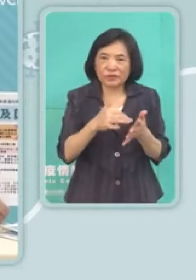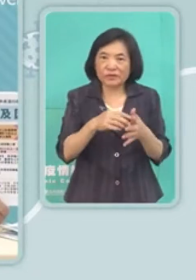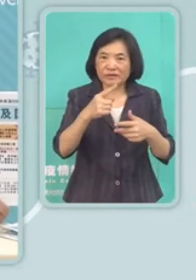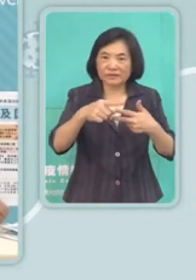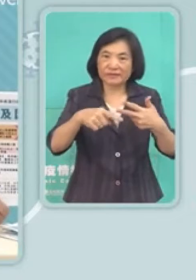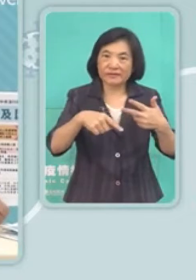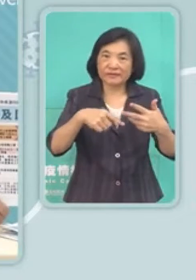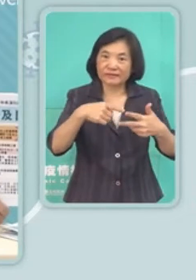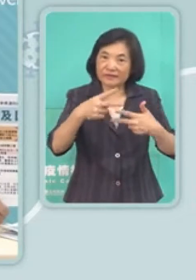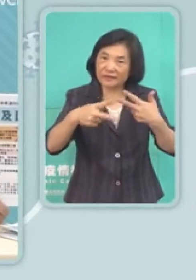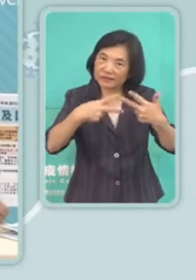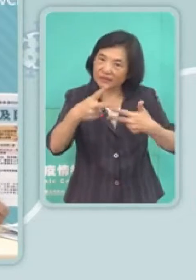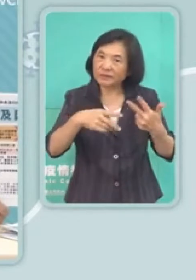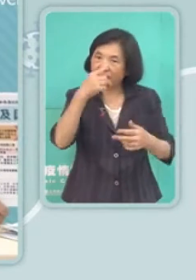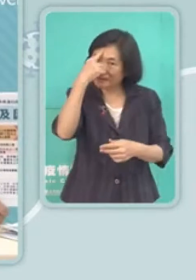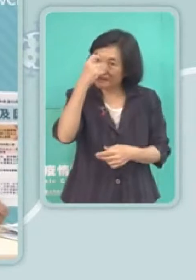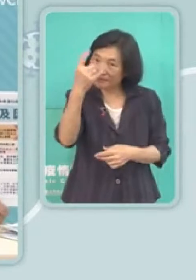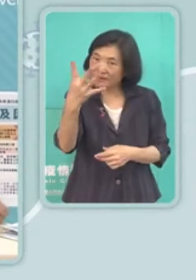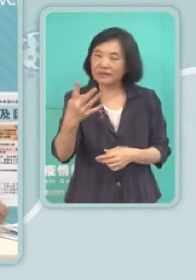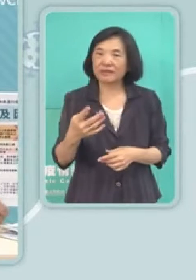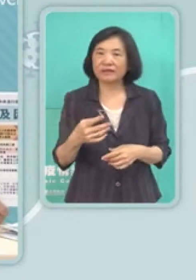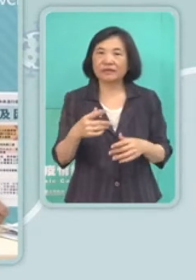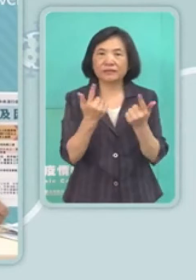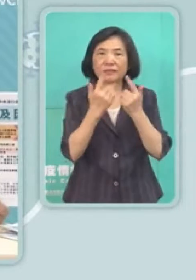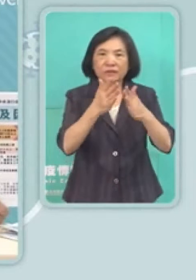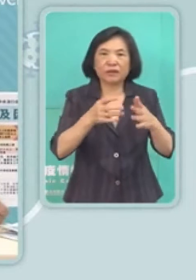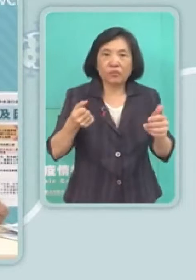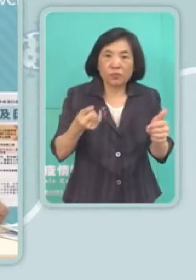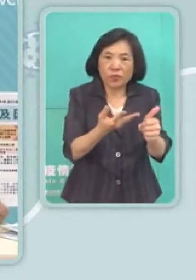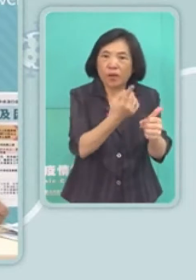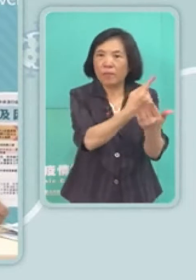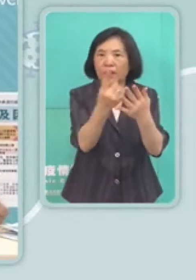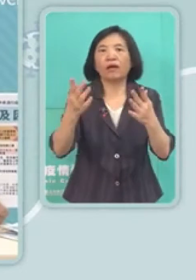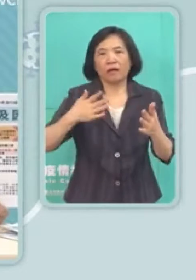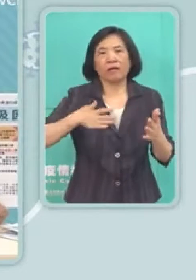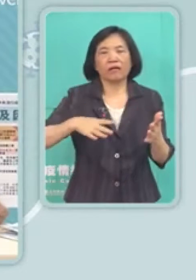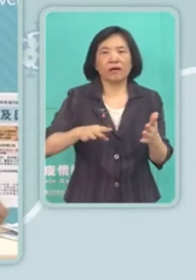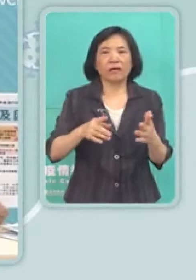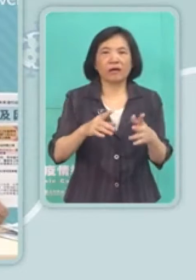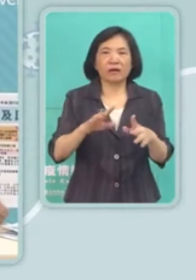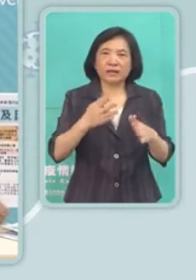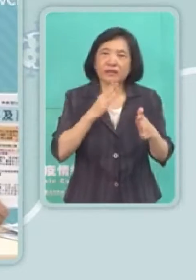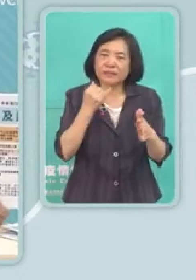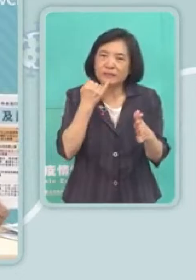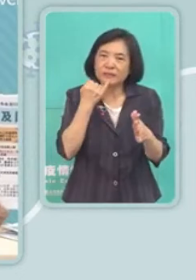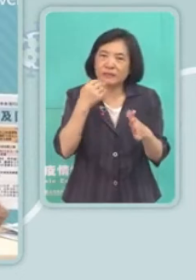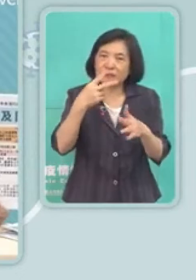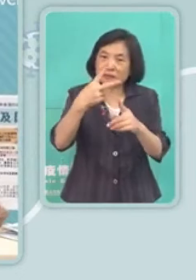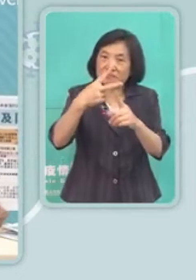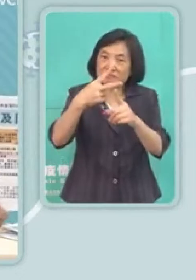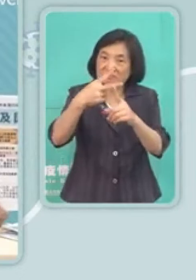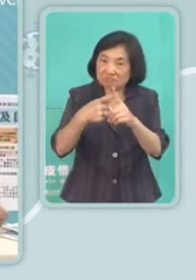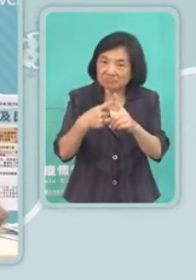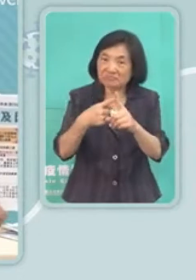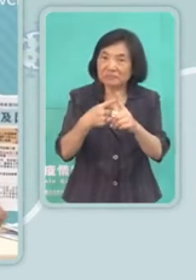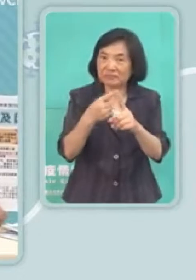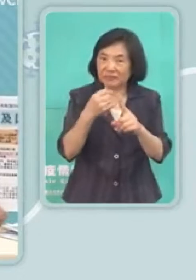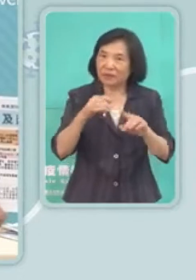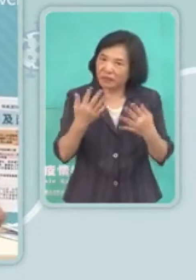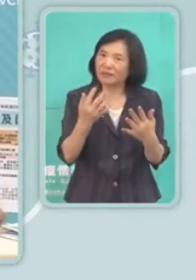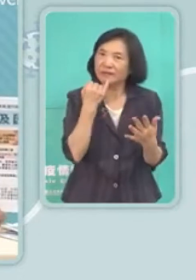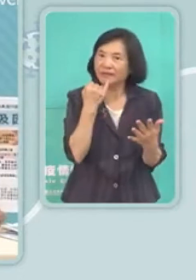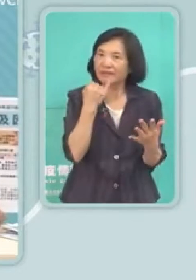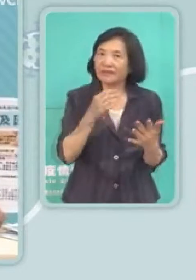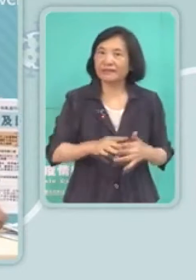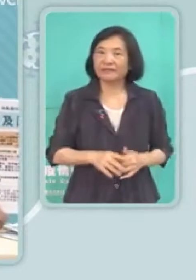14天了哈，台北市没有不明感染源，所以理论上已经接近降到一级的这种标准